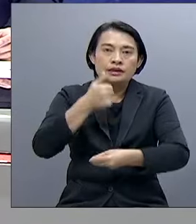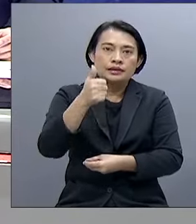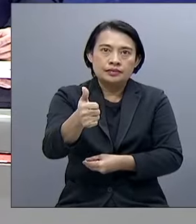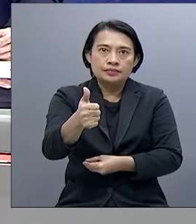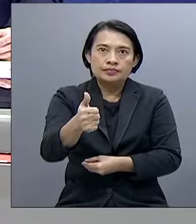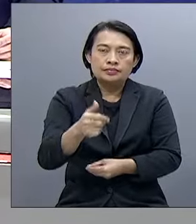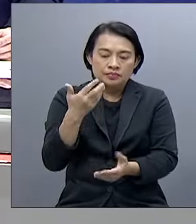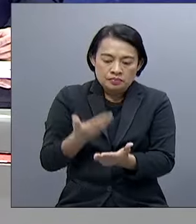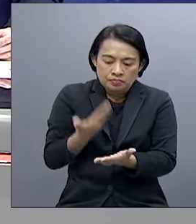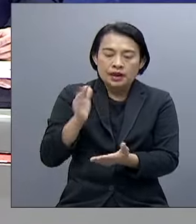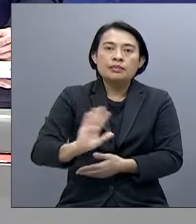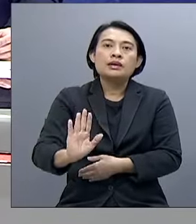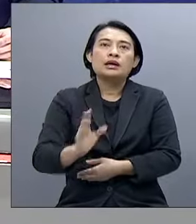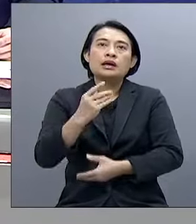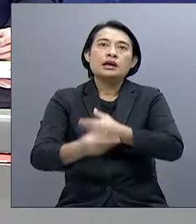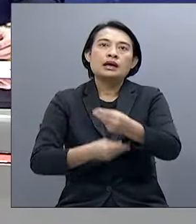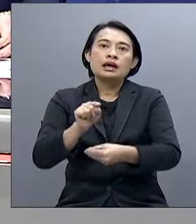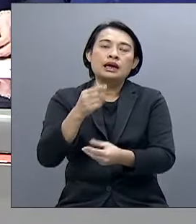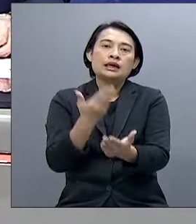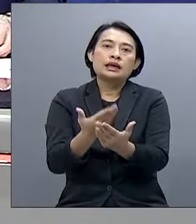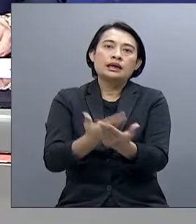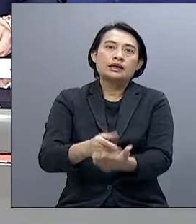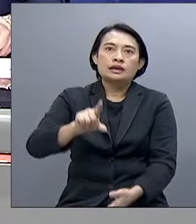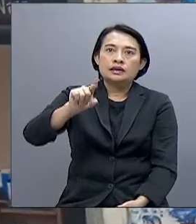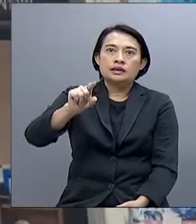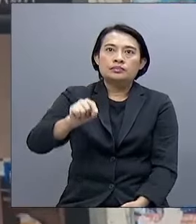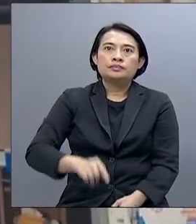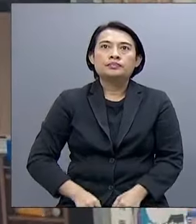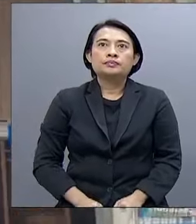ไม่แพงด้วยนะคะเพราะว่าขายเพียงแค่20บาทเท่านั้นค่ะ